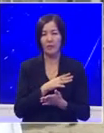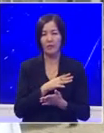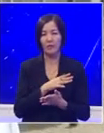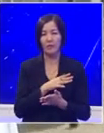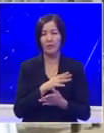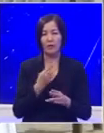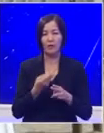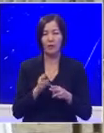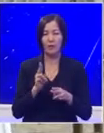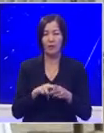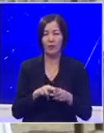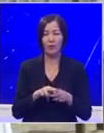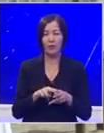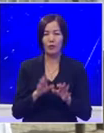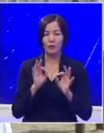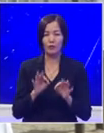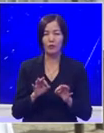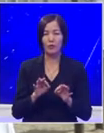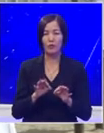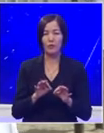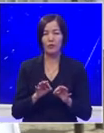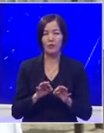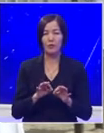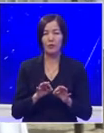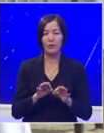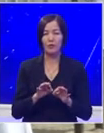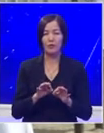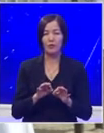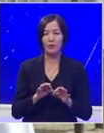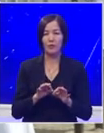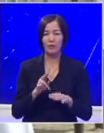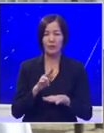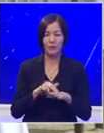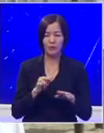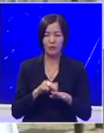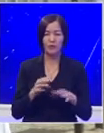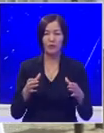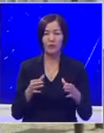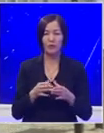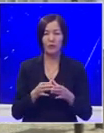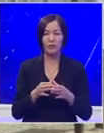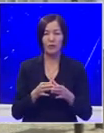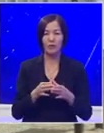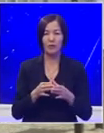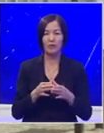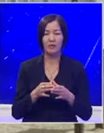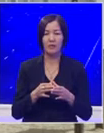өте бір жағымды жағдай орын алып жатыр. Бұл жерде жаңағы өзіміздің ішкі істер органдары атап айтқанда